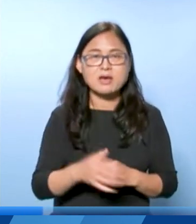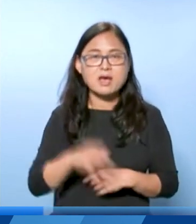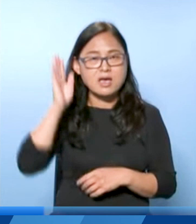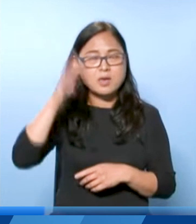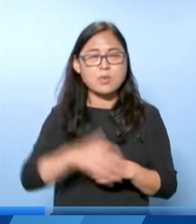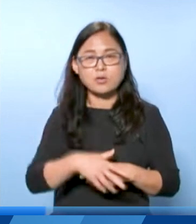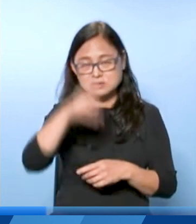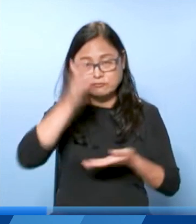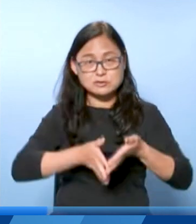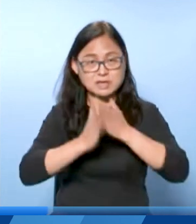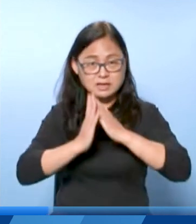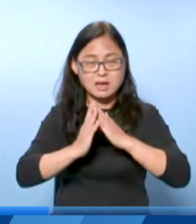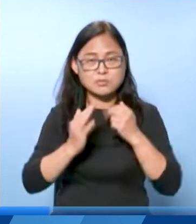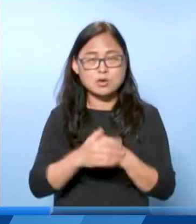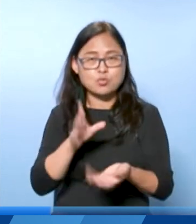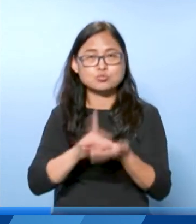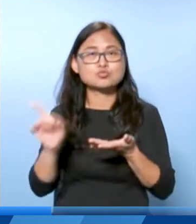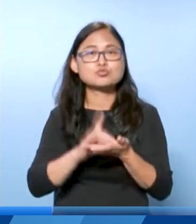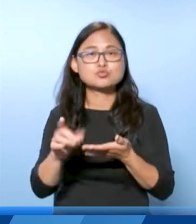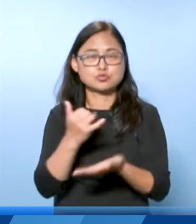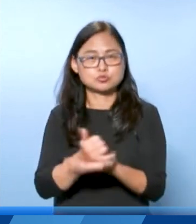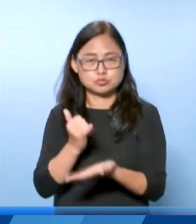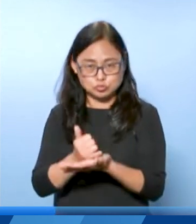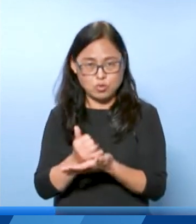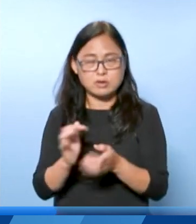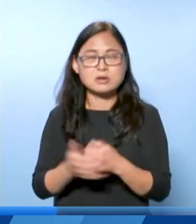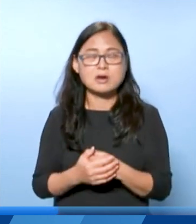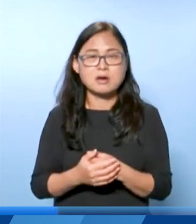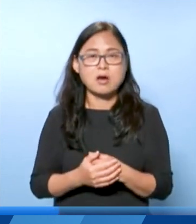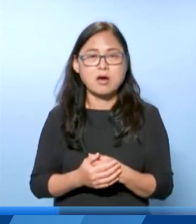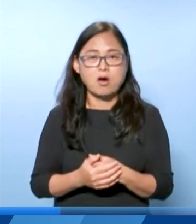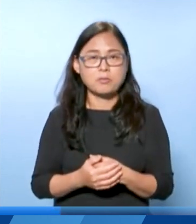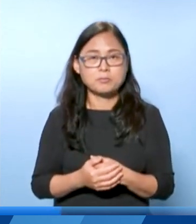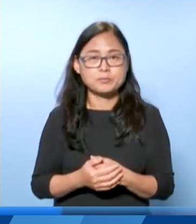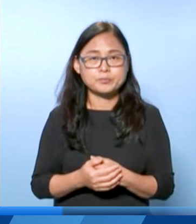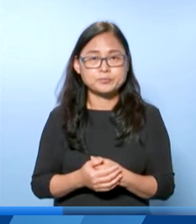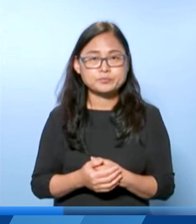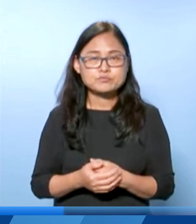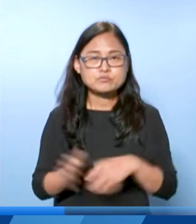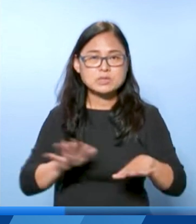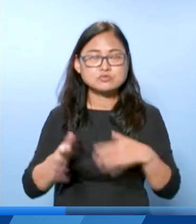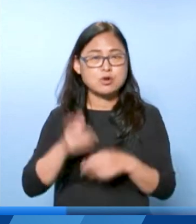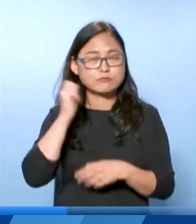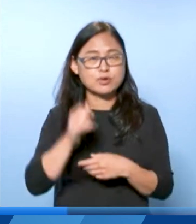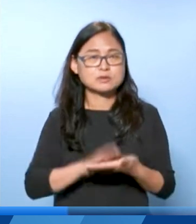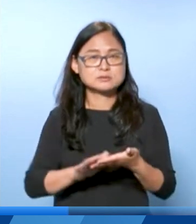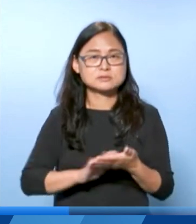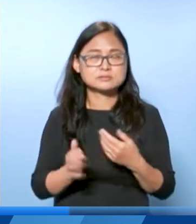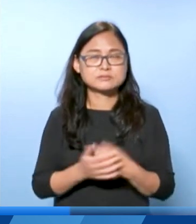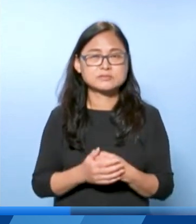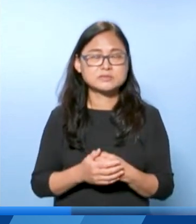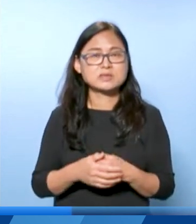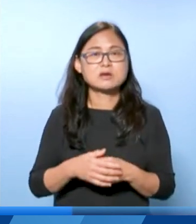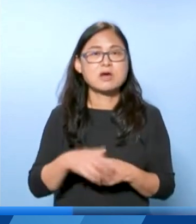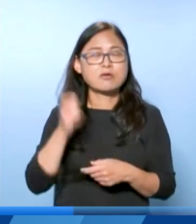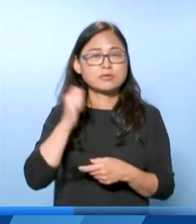立一個專員，專職專責地是去處理婦女的事務。這個婦女事